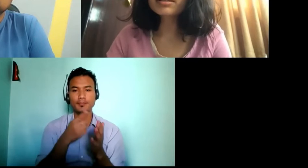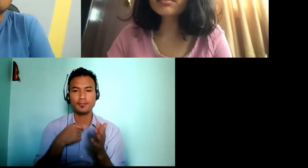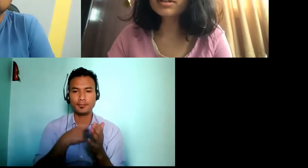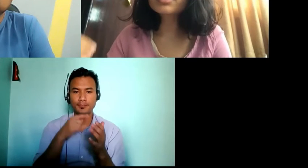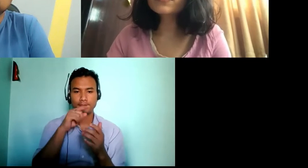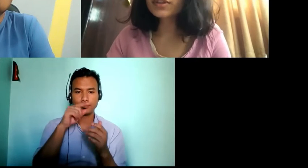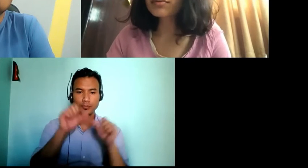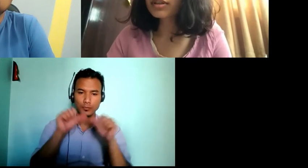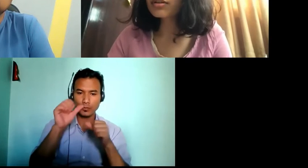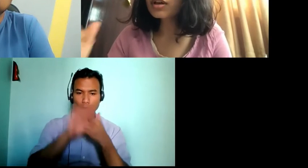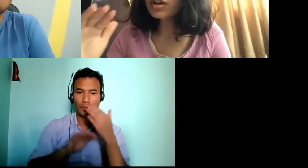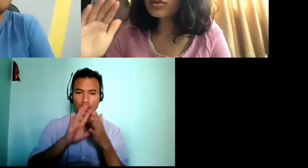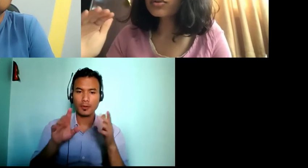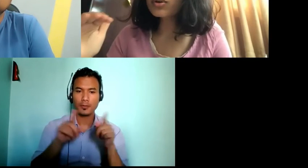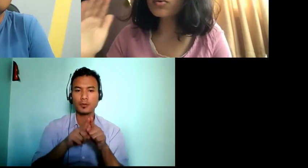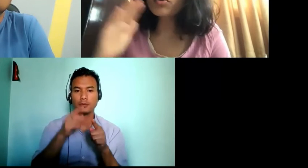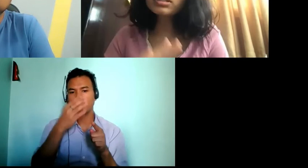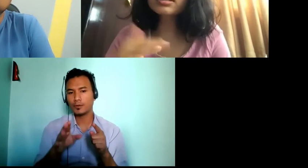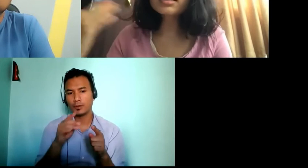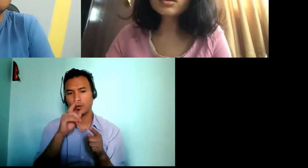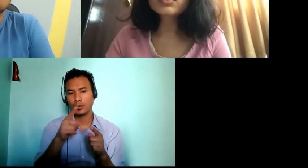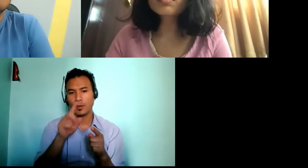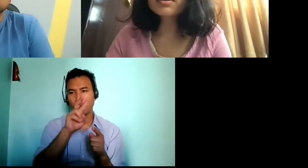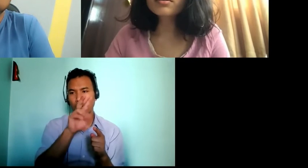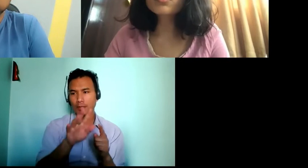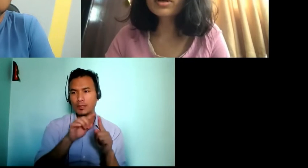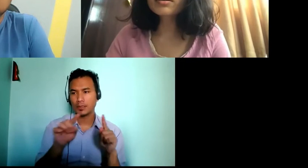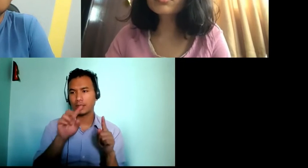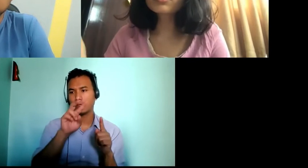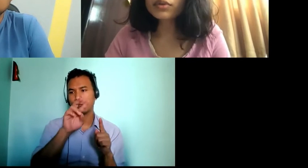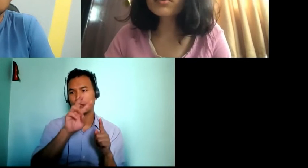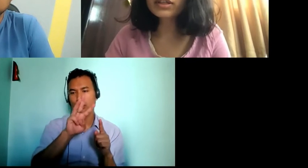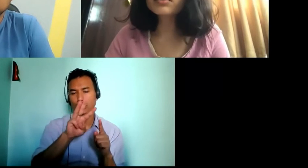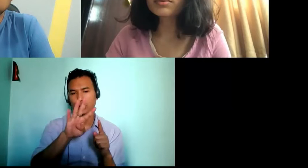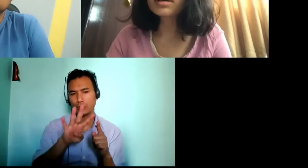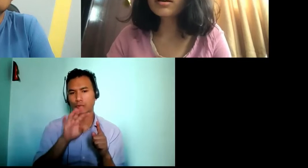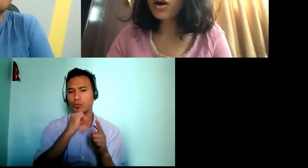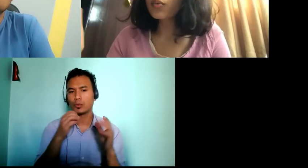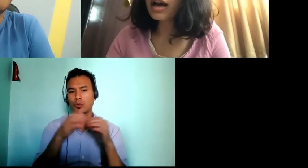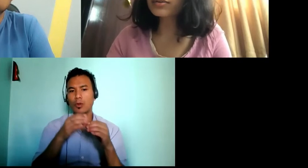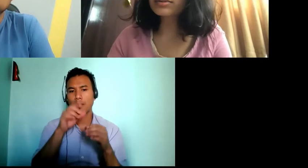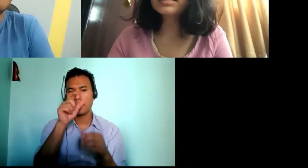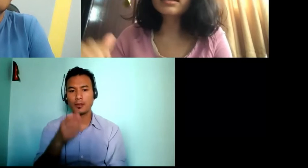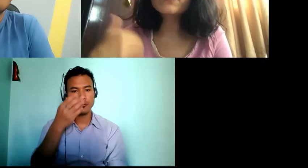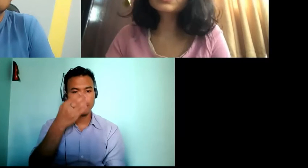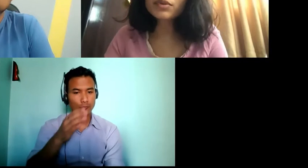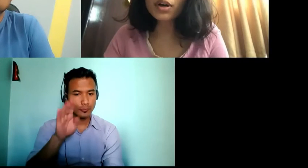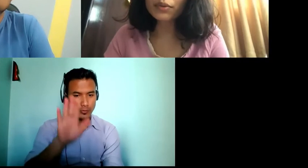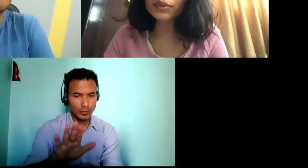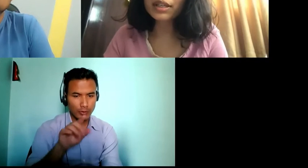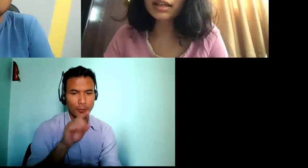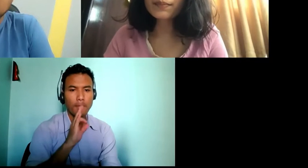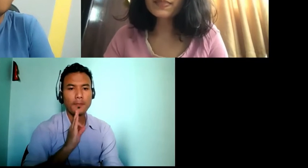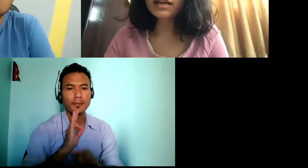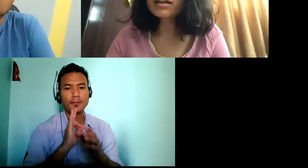जुनबाट कन्ट्याक्ट हुन्छ एउटा मात्रै हुँदैन, डिफ्रेन्ट हुन्छ। सो जुन यो 25-34 वर्षको उमेरको जुन व्यक्ति हुन्छ, होइन, उहाँहरूले चाहिँ धेरै फेसबुक चलाउनु हुँदो